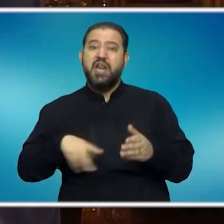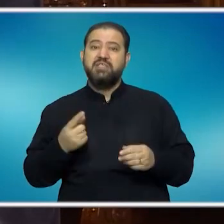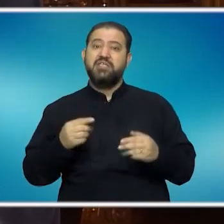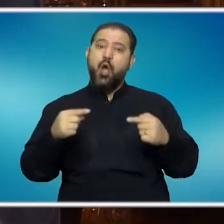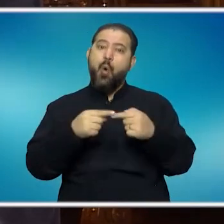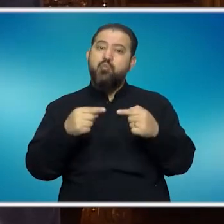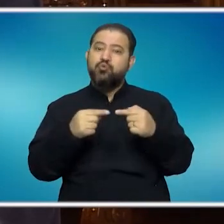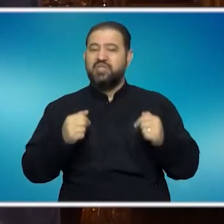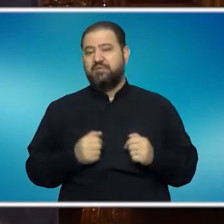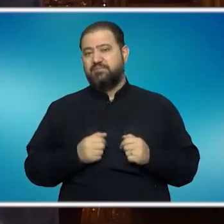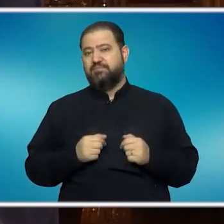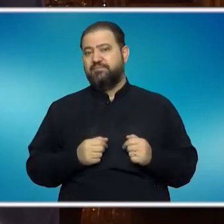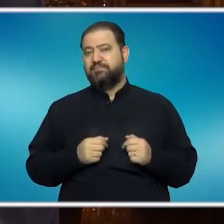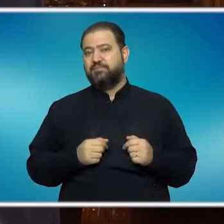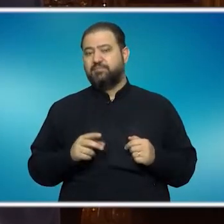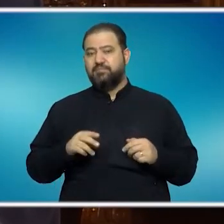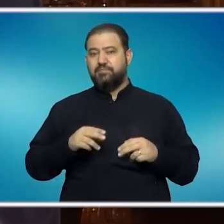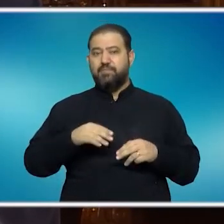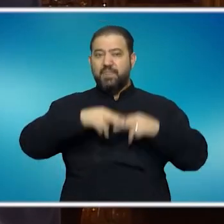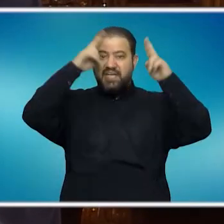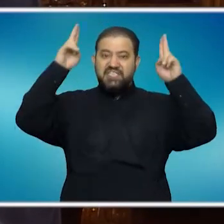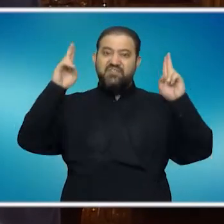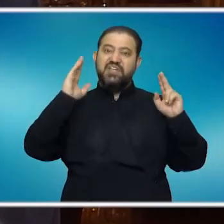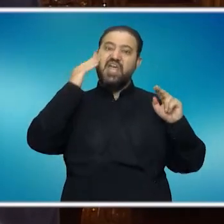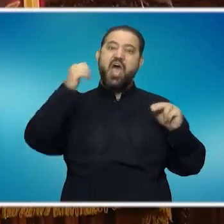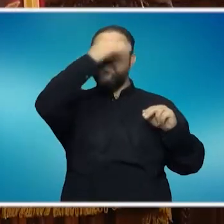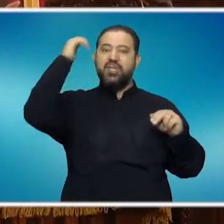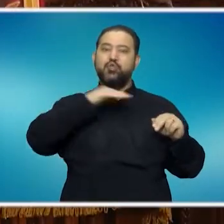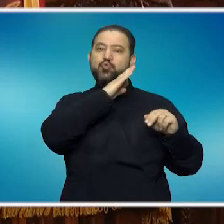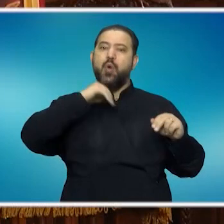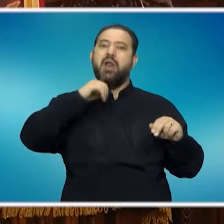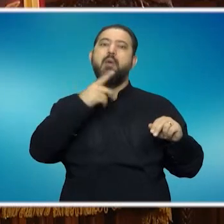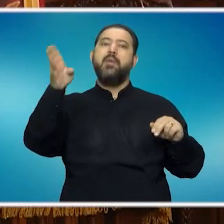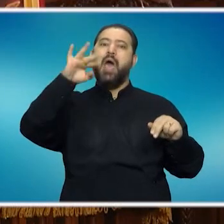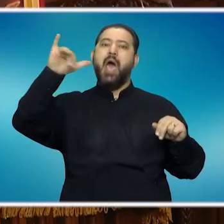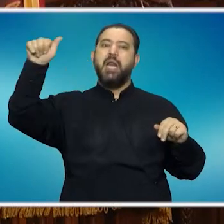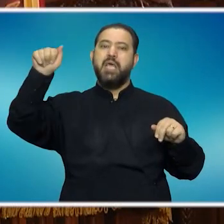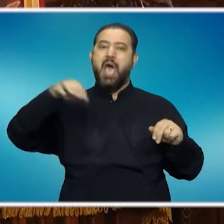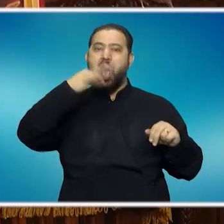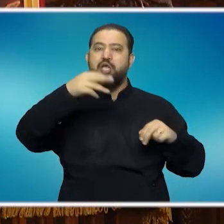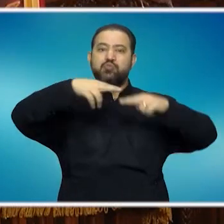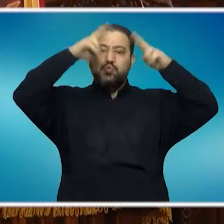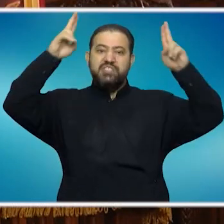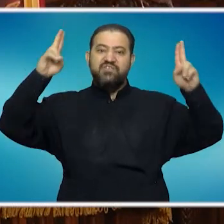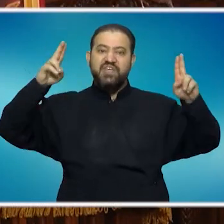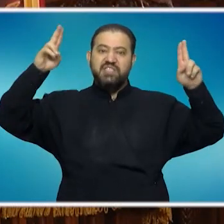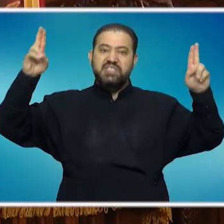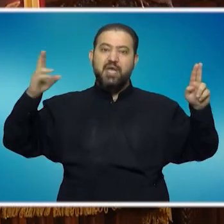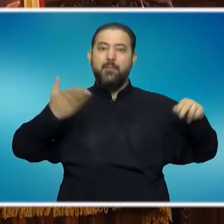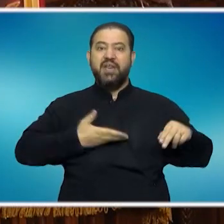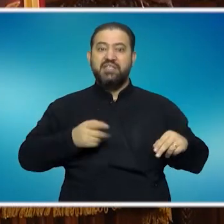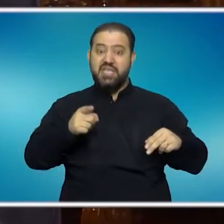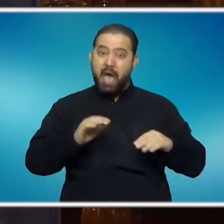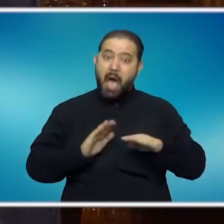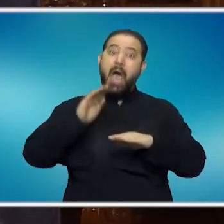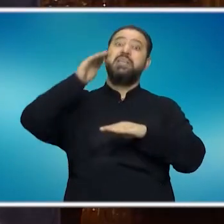care par a fi opuse. Sfânta Fecioară Maria, spun Sfinții Părinți, că a depășit ea însăși